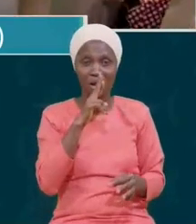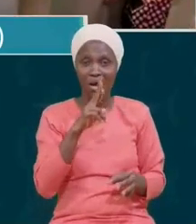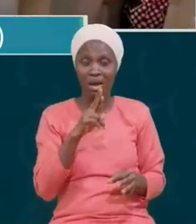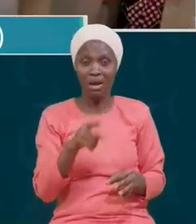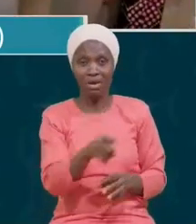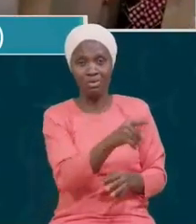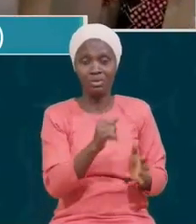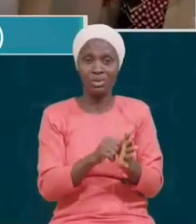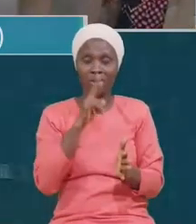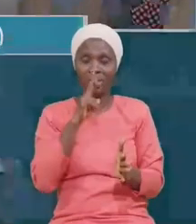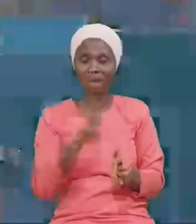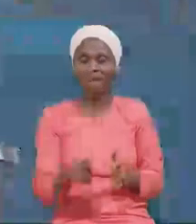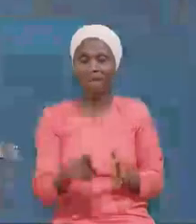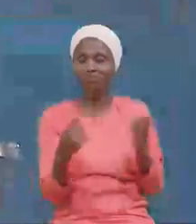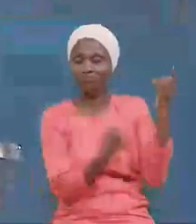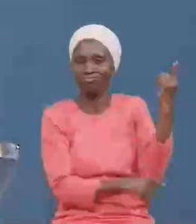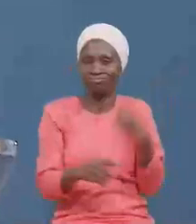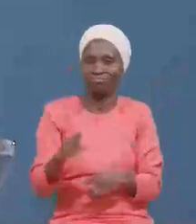D'autres sont tourmentés par le diable.